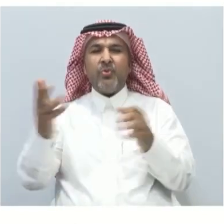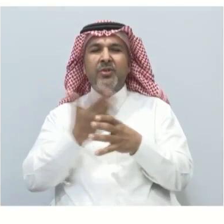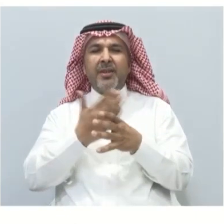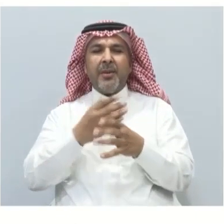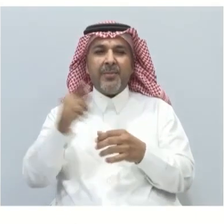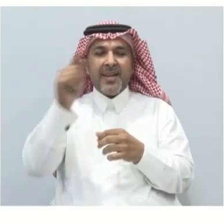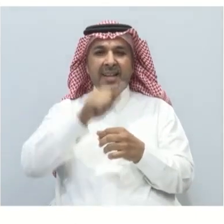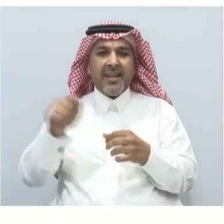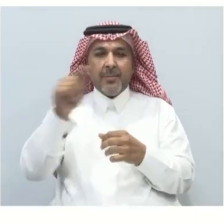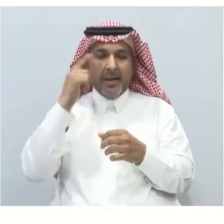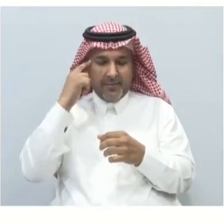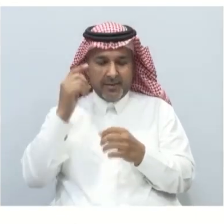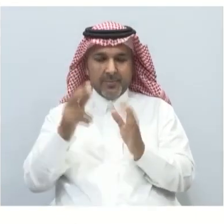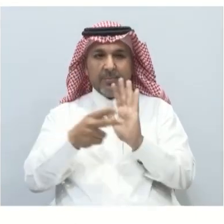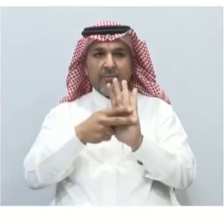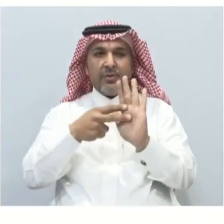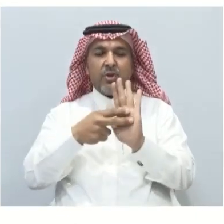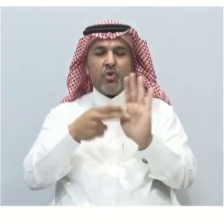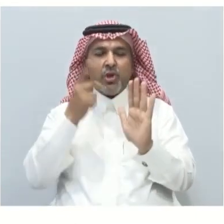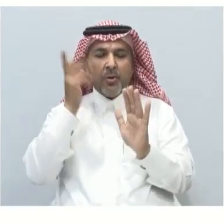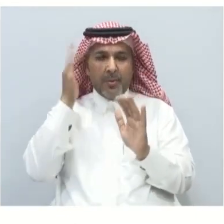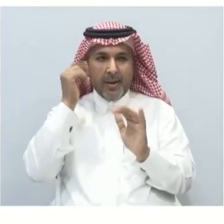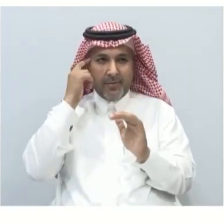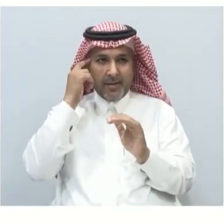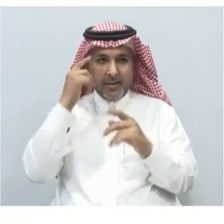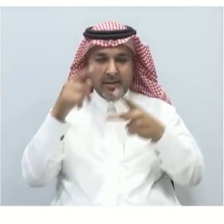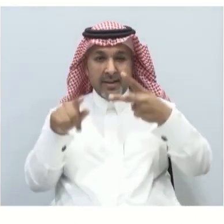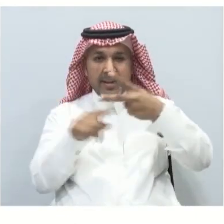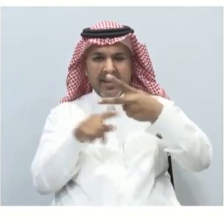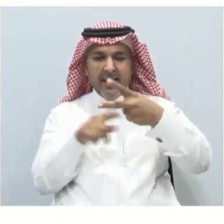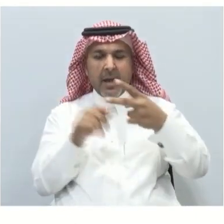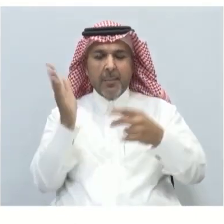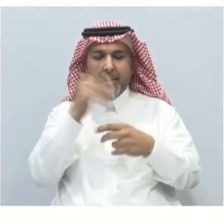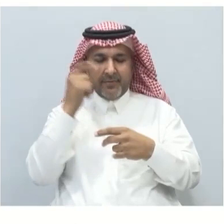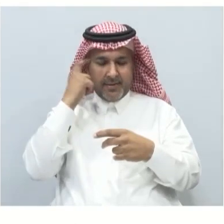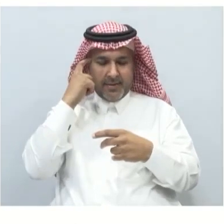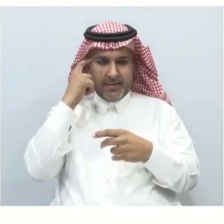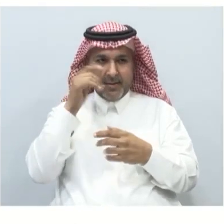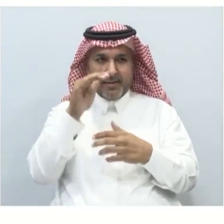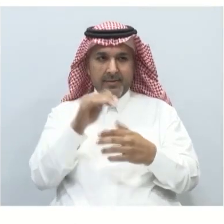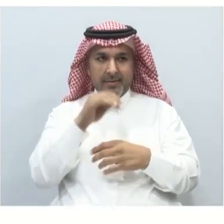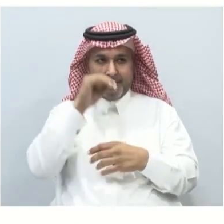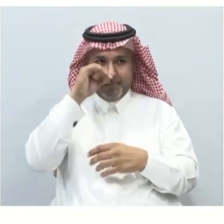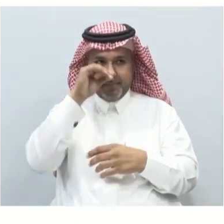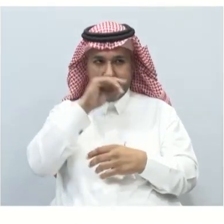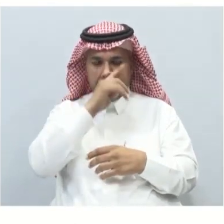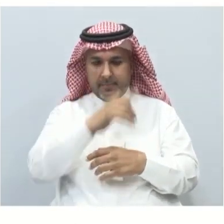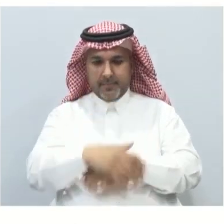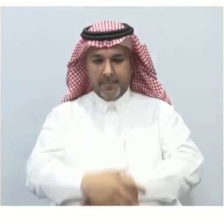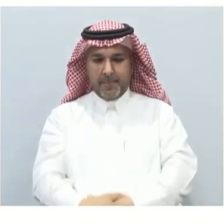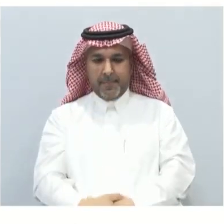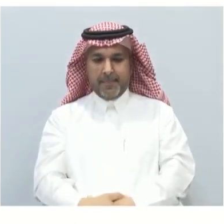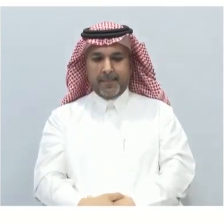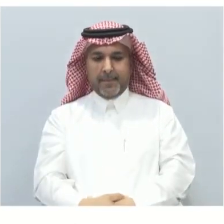ليش لان هنا ما في مساواه ما في مساوات عندي وكون اقل منها اذا هذه هي فتره الحل